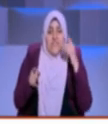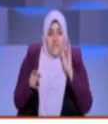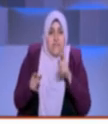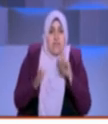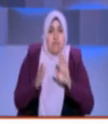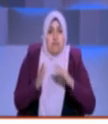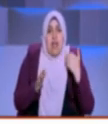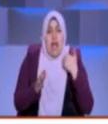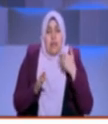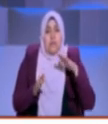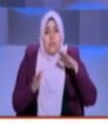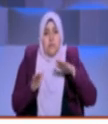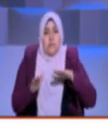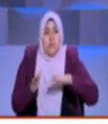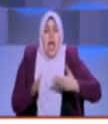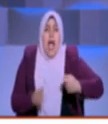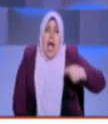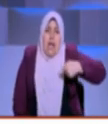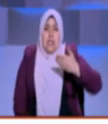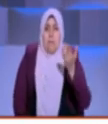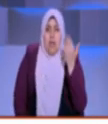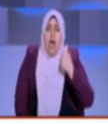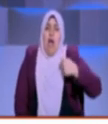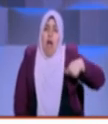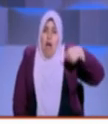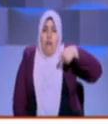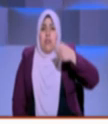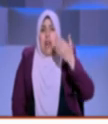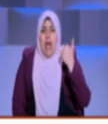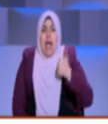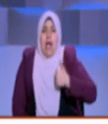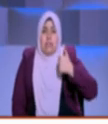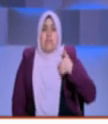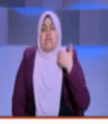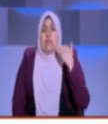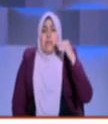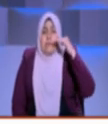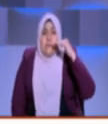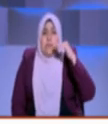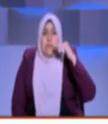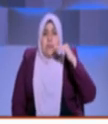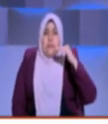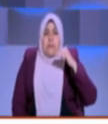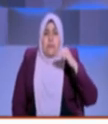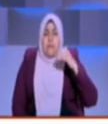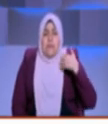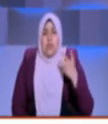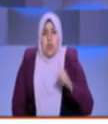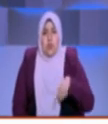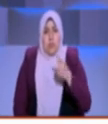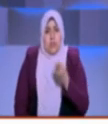في إسبانيا خلال منذ بداية هذا الأسبوع، إلى أن ظهرت انتكاسة جديدة يوم الثلاثاء وأمس